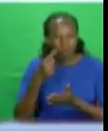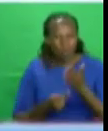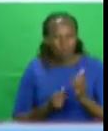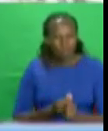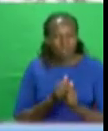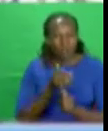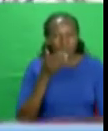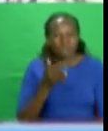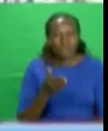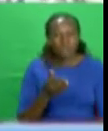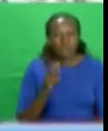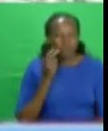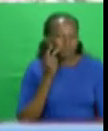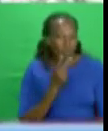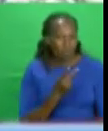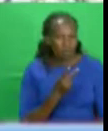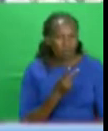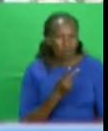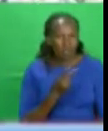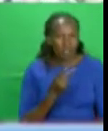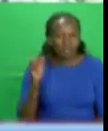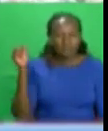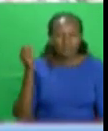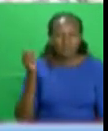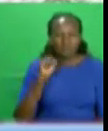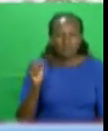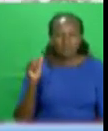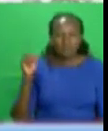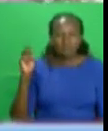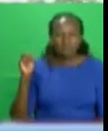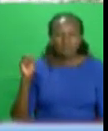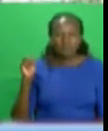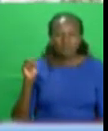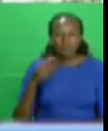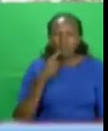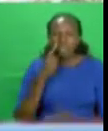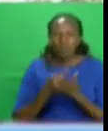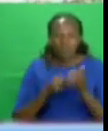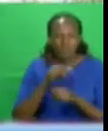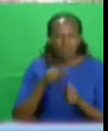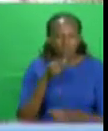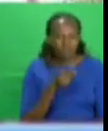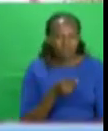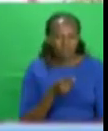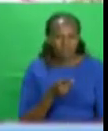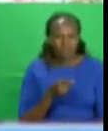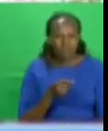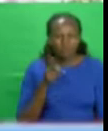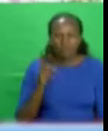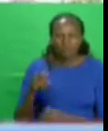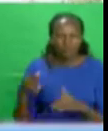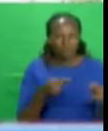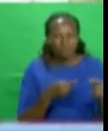waziri Nkaisery. Unaona akina Lelelit Samburu, akina Madhi Lempukel wanasema nini juu ya Nkaisery? Amekuwa mtu wa